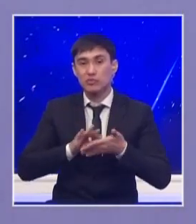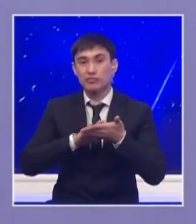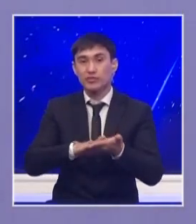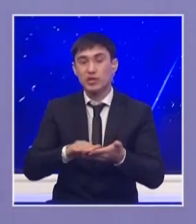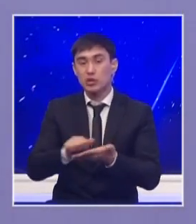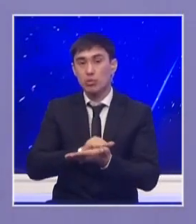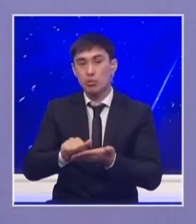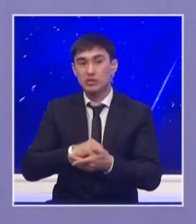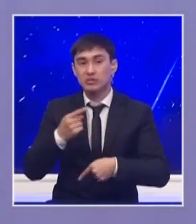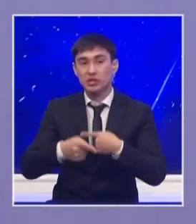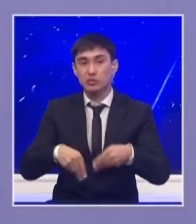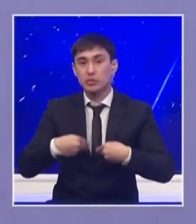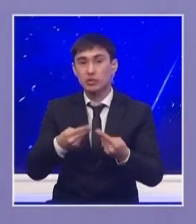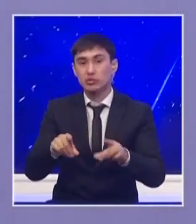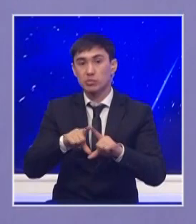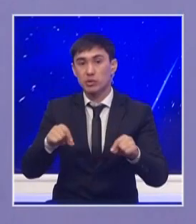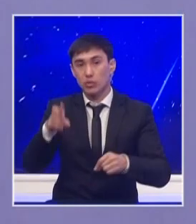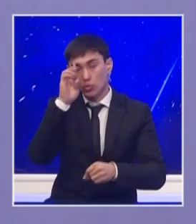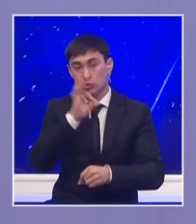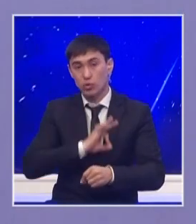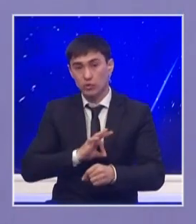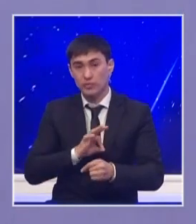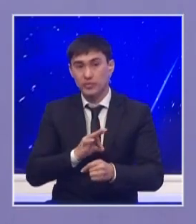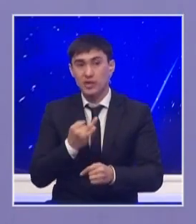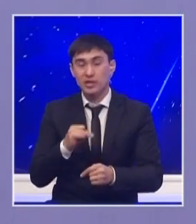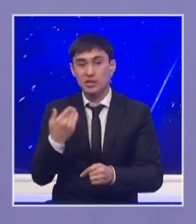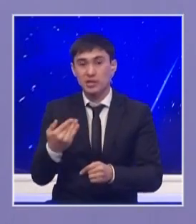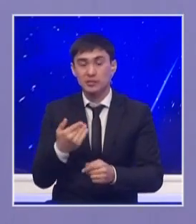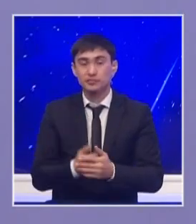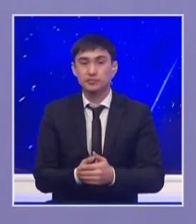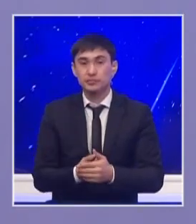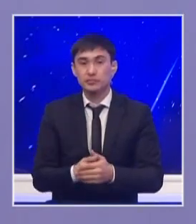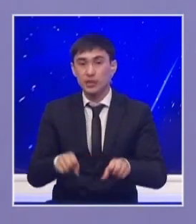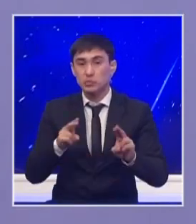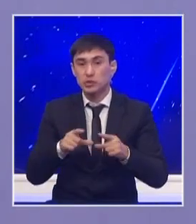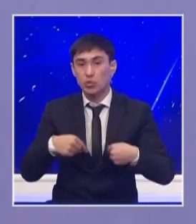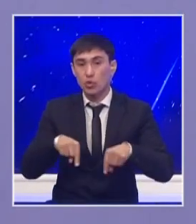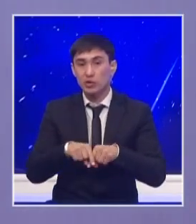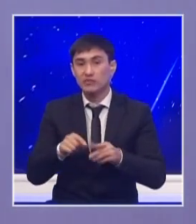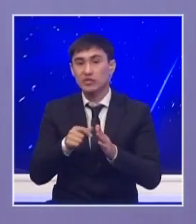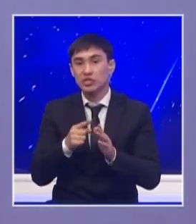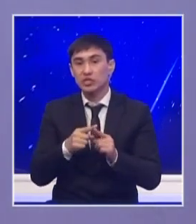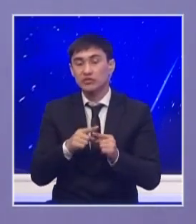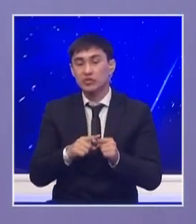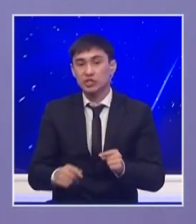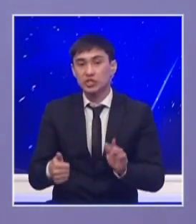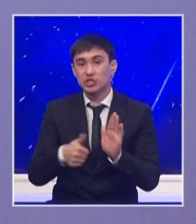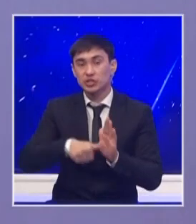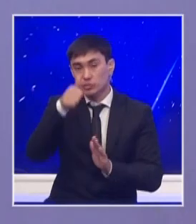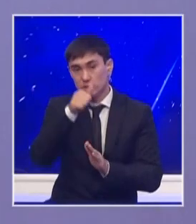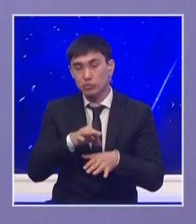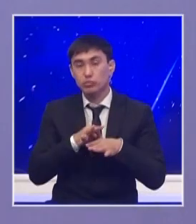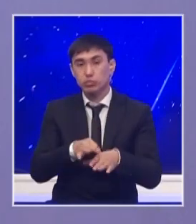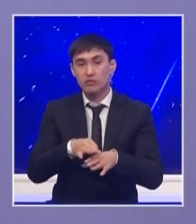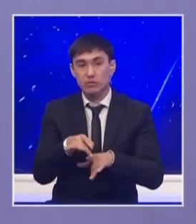либо на бумажном носителя в дальнейшем передается департамент доходов и те уполномоченный орган в течение 6 месяцев будет